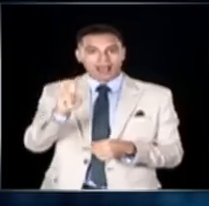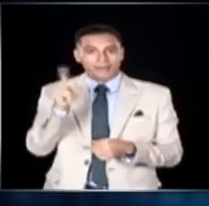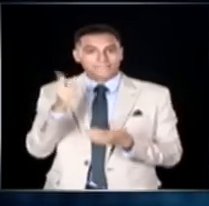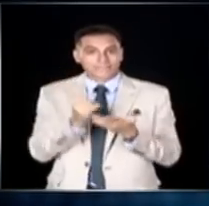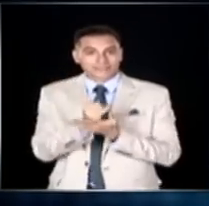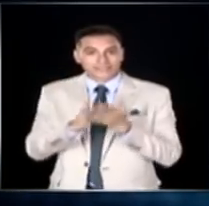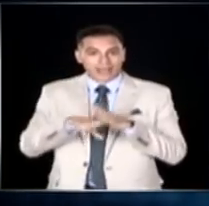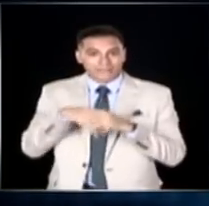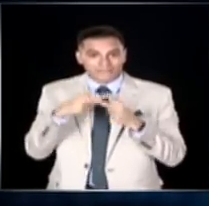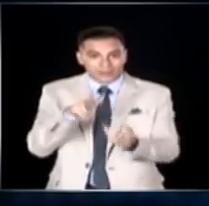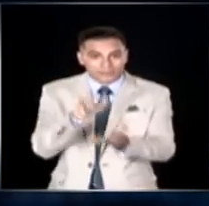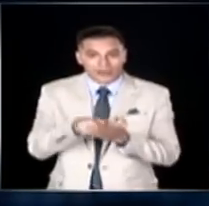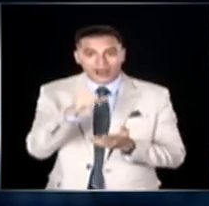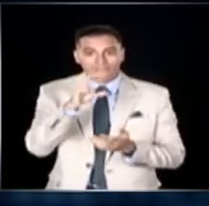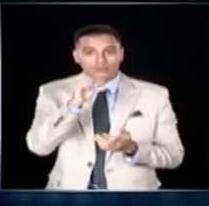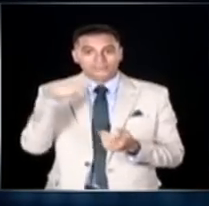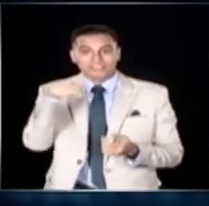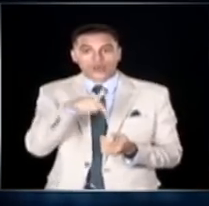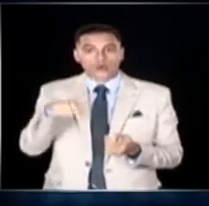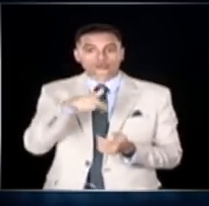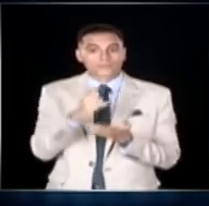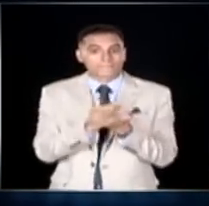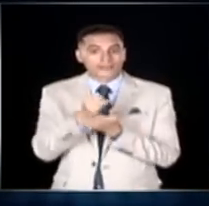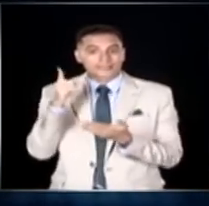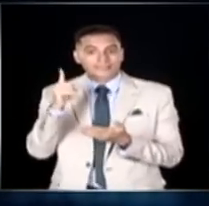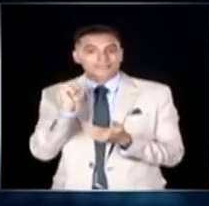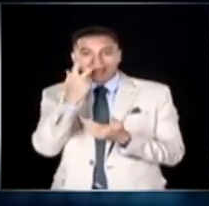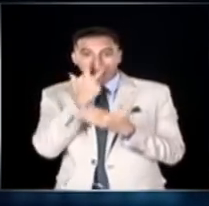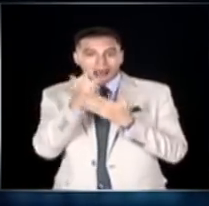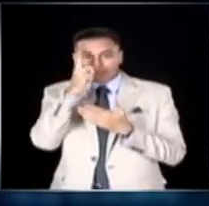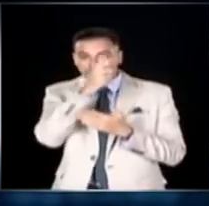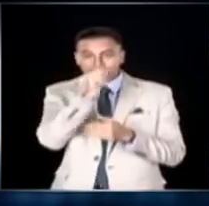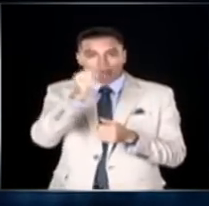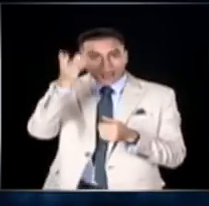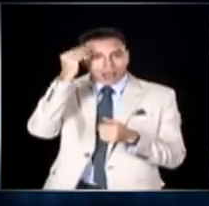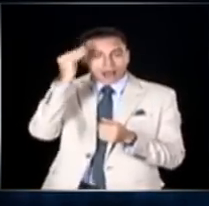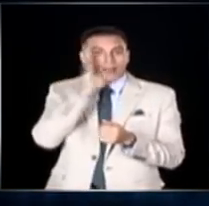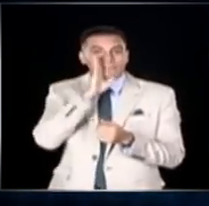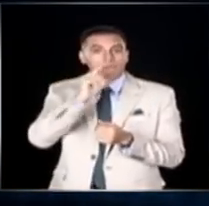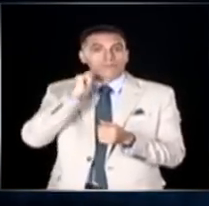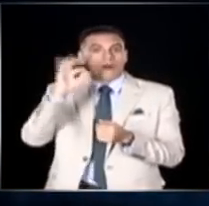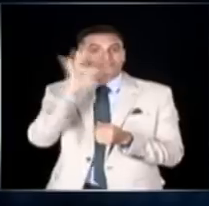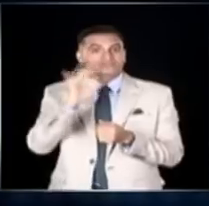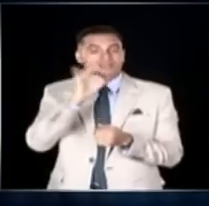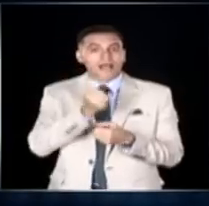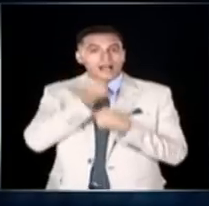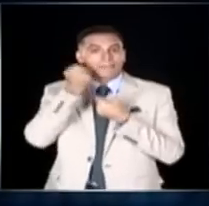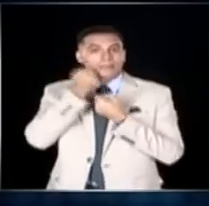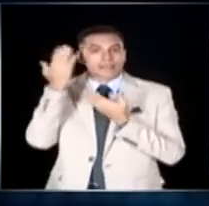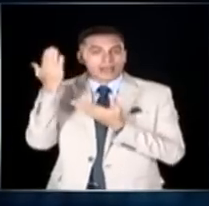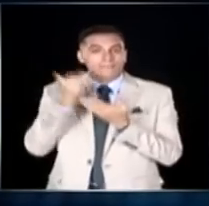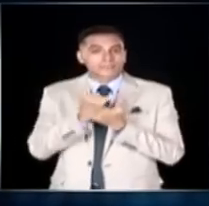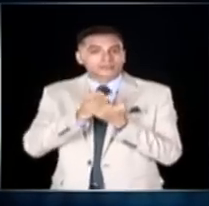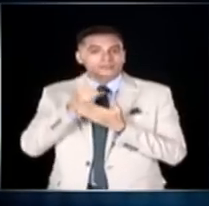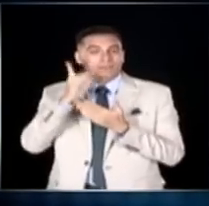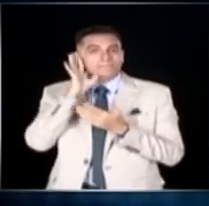عام 1926. تعد المدرسة من أقدم قلاع العلم بمحافظة المنيا. تخرج فيها